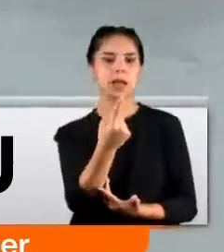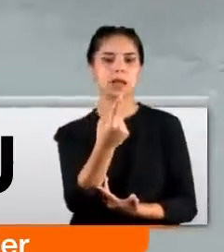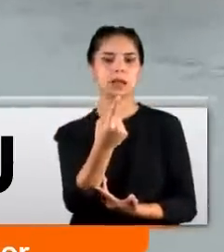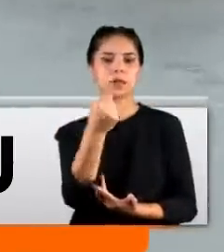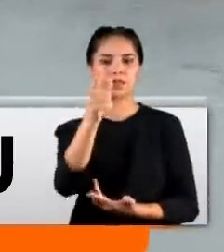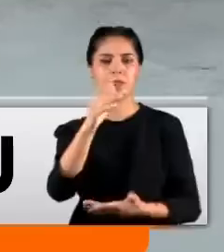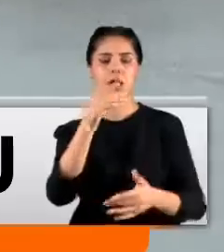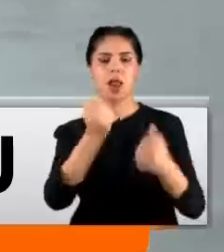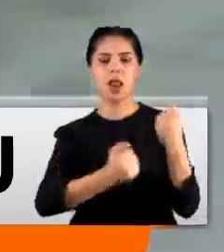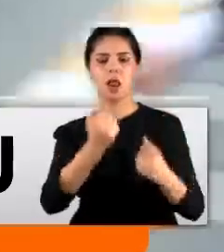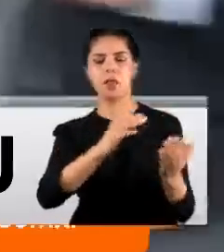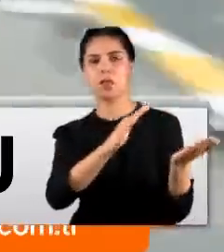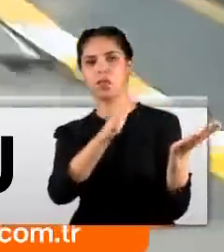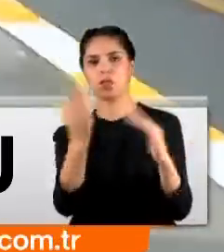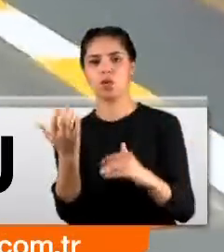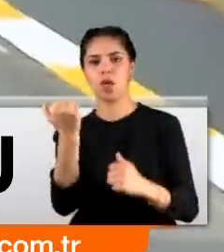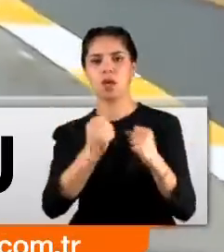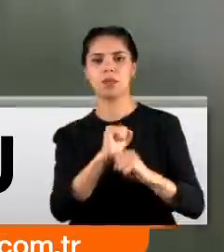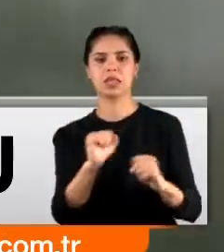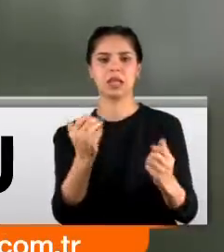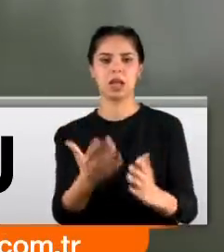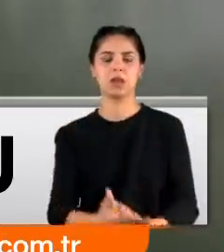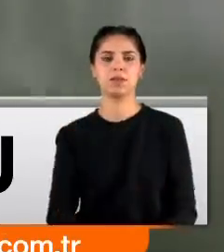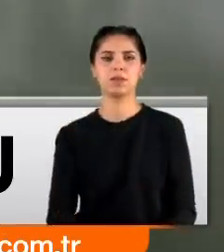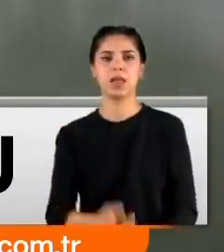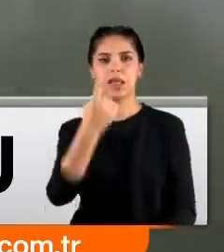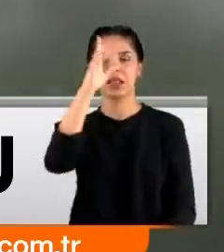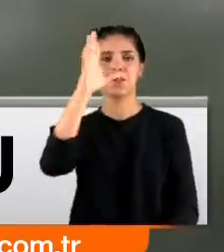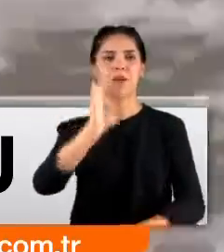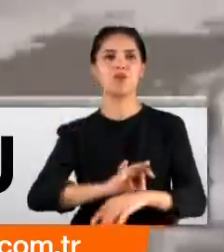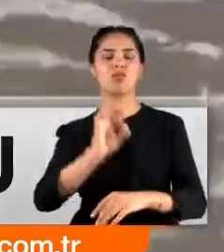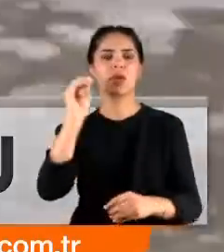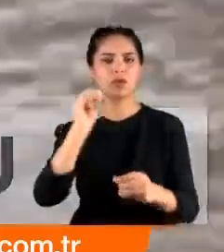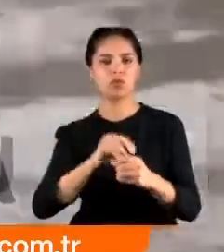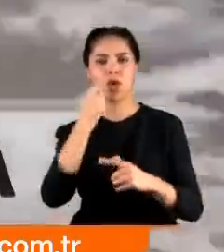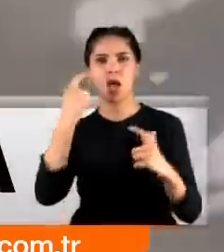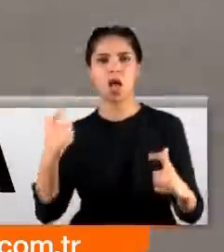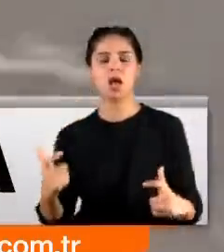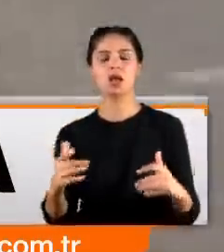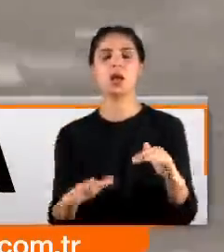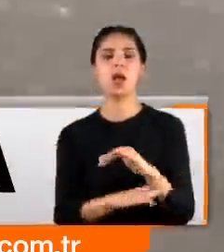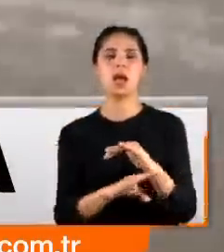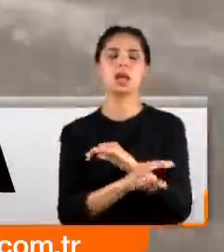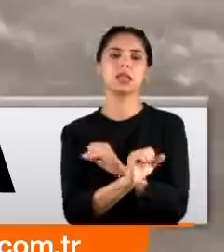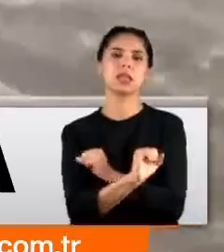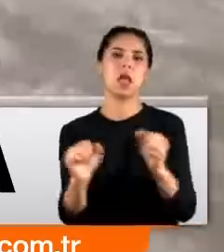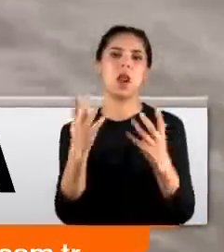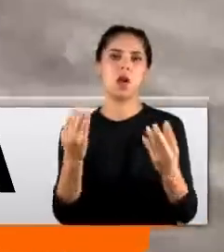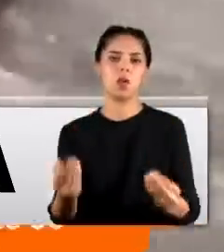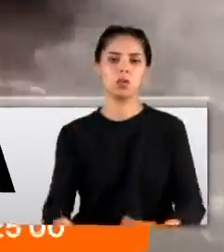bir aracın üstüne de düşerek araca zarar verdi. Yalnızca 5 dakika içinde Ankara'da hayat durma noktasına